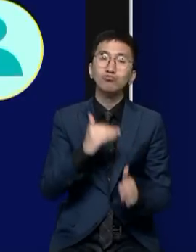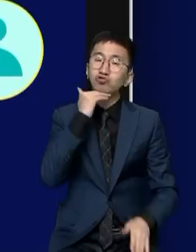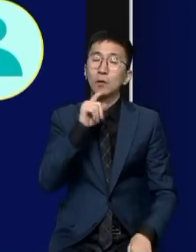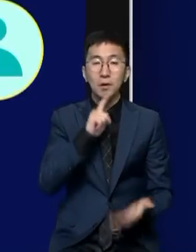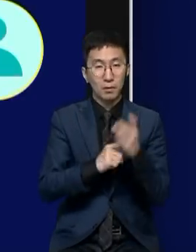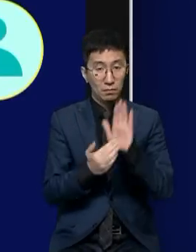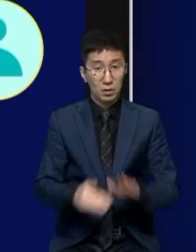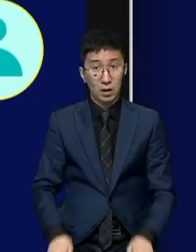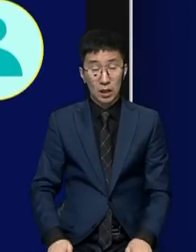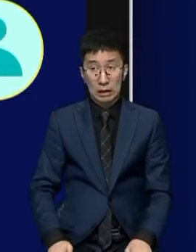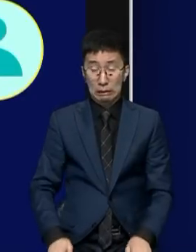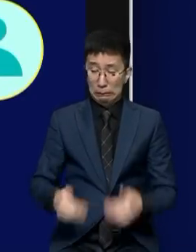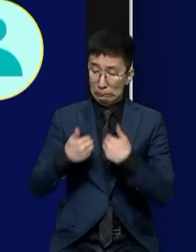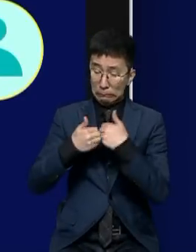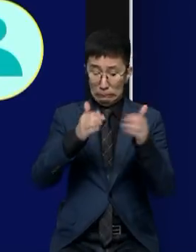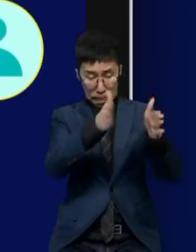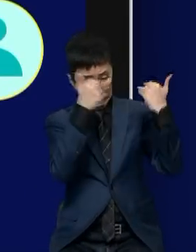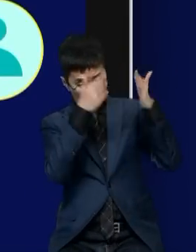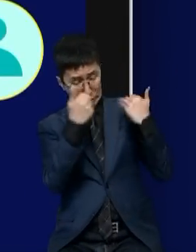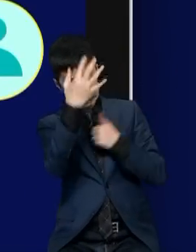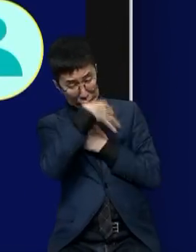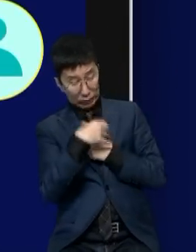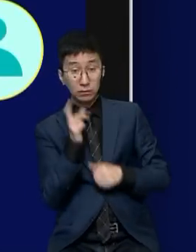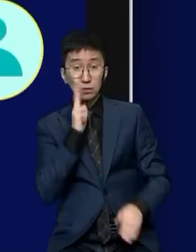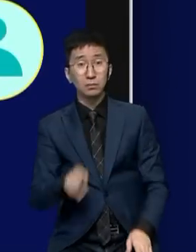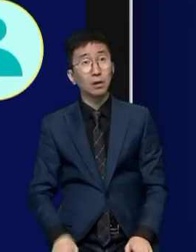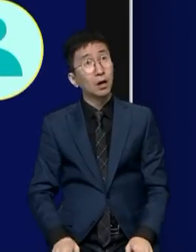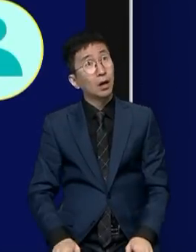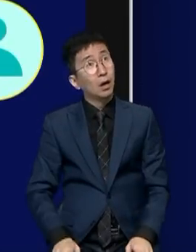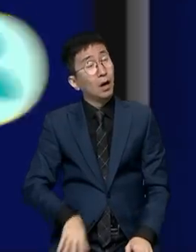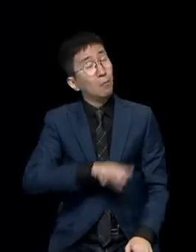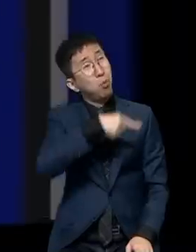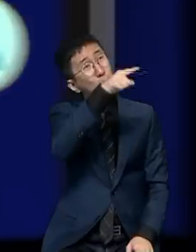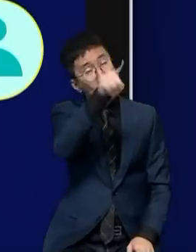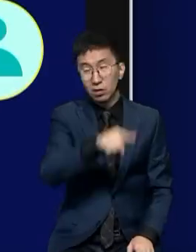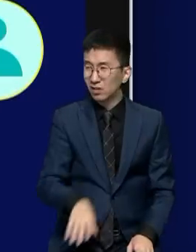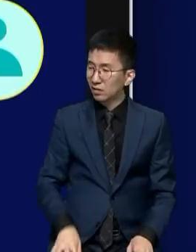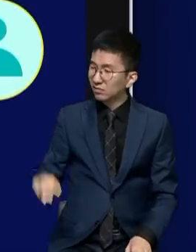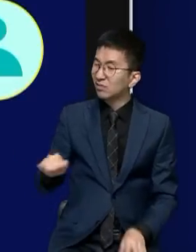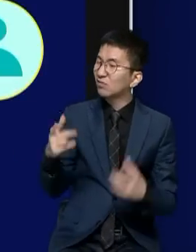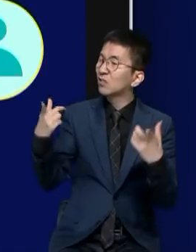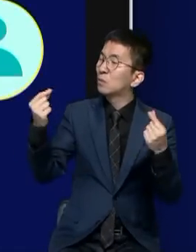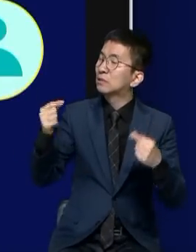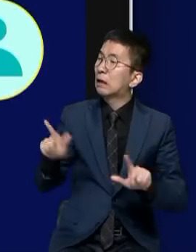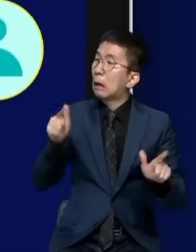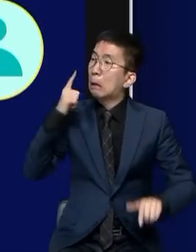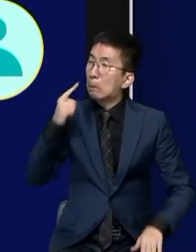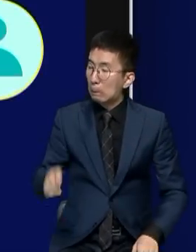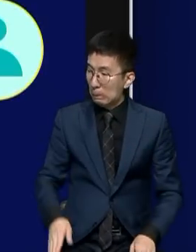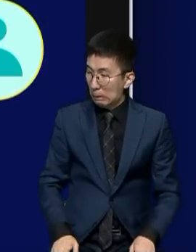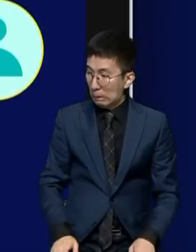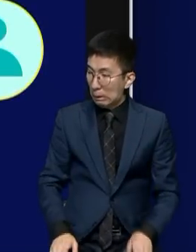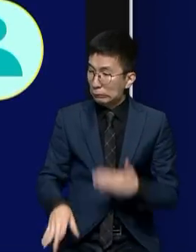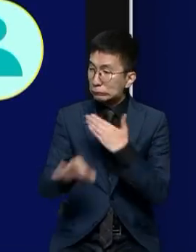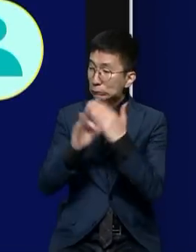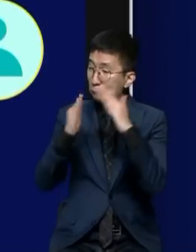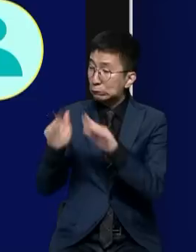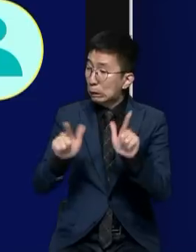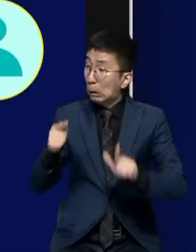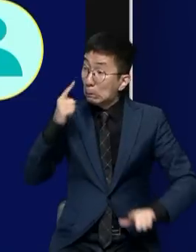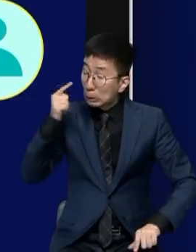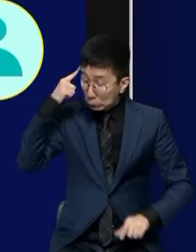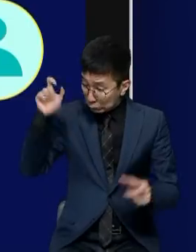갈수록 심해져 A씨가 항의했더니 기생충처럼 살아라. 임대주택 벗어나려면 정신 차려라 등 더